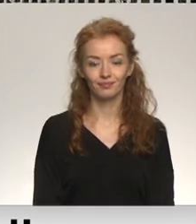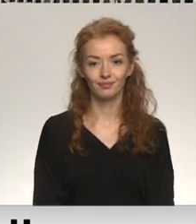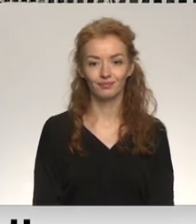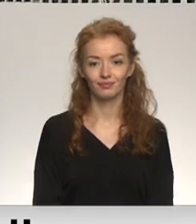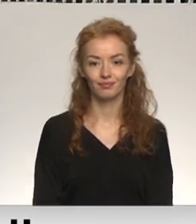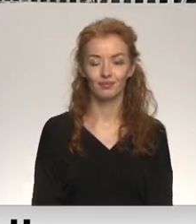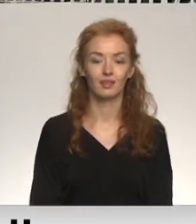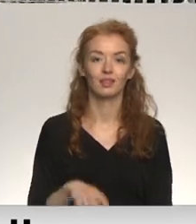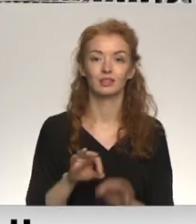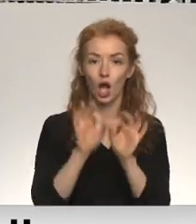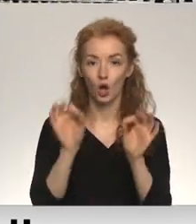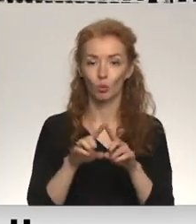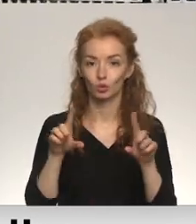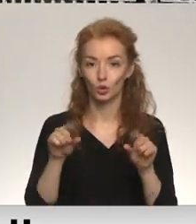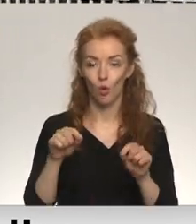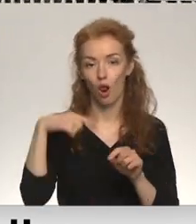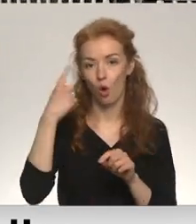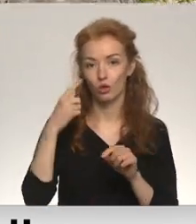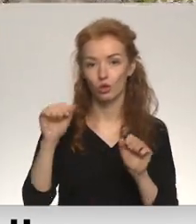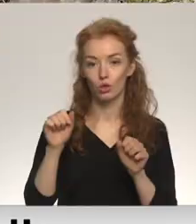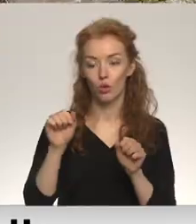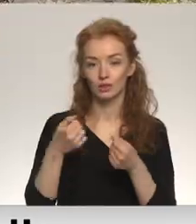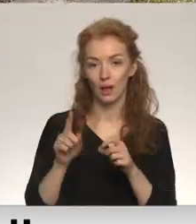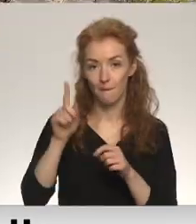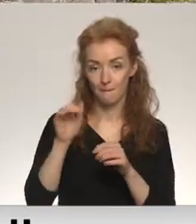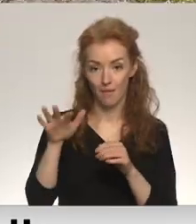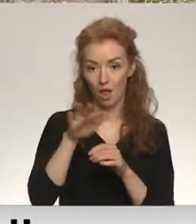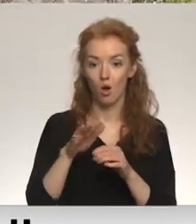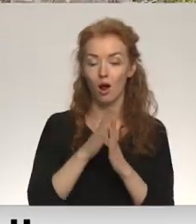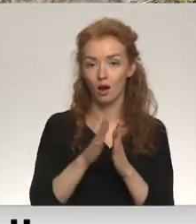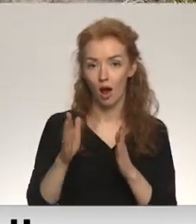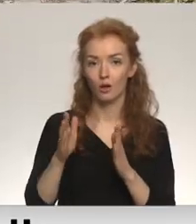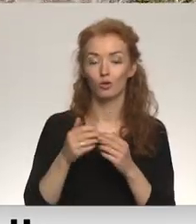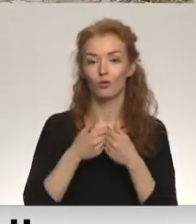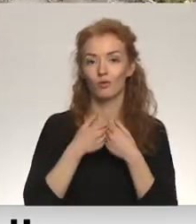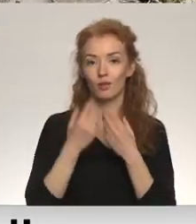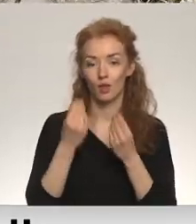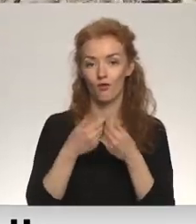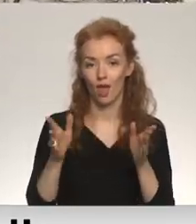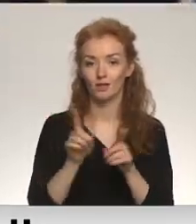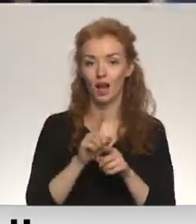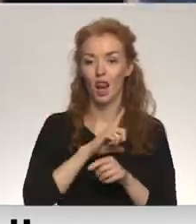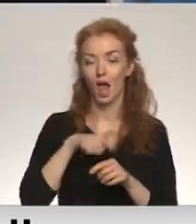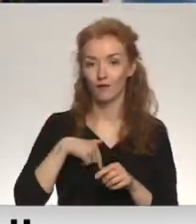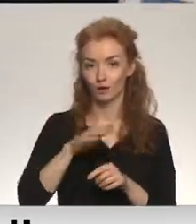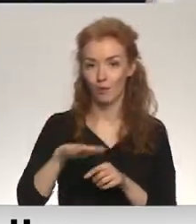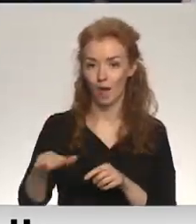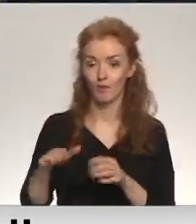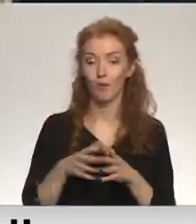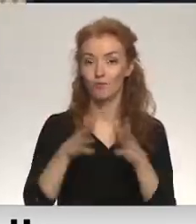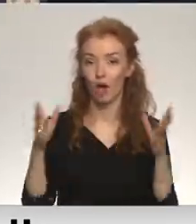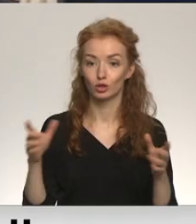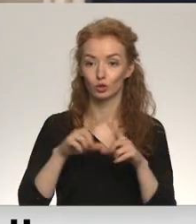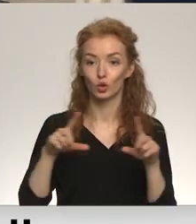Mārtina sākuma skola Londonas ziemeļos katru otro nedēļas nogali vērs durvis arī latviešu bērniem. Plašajā